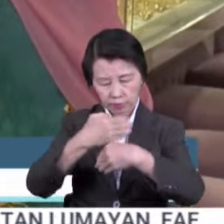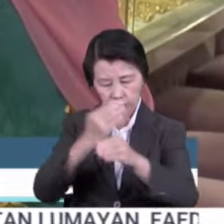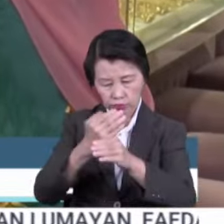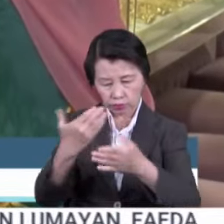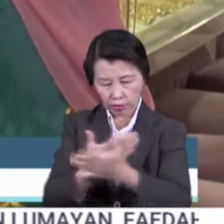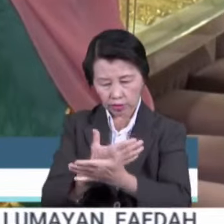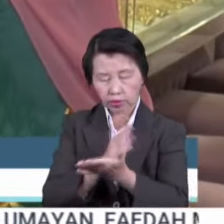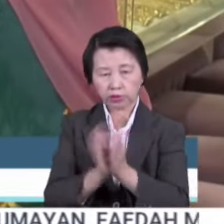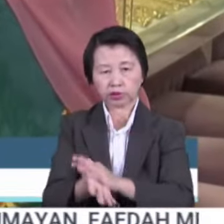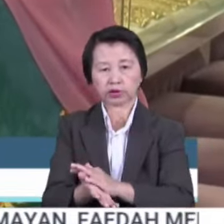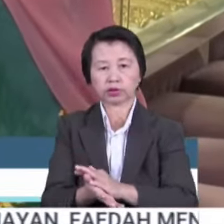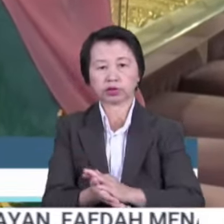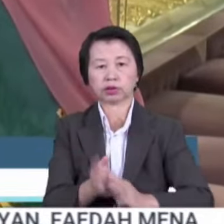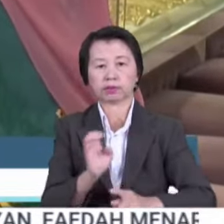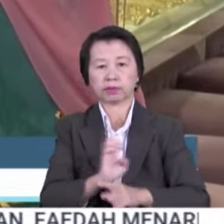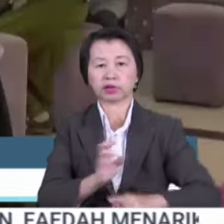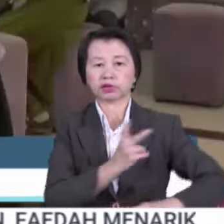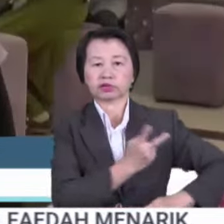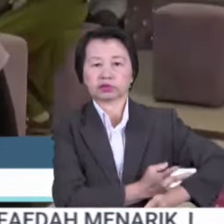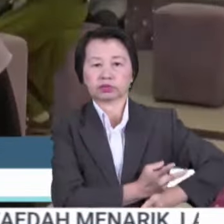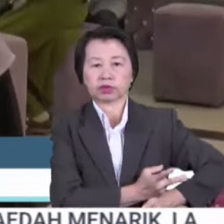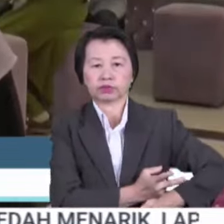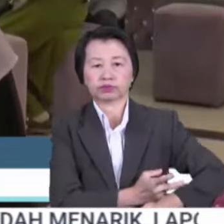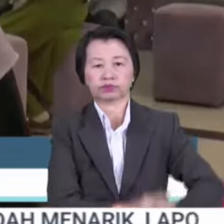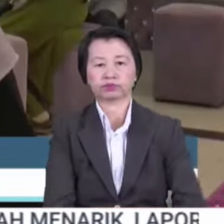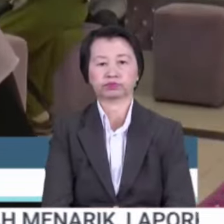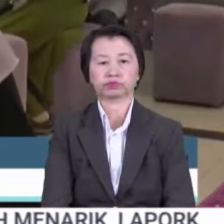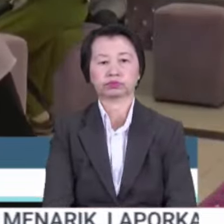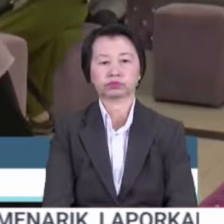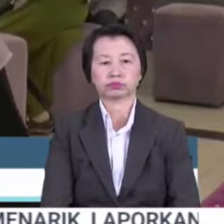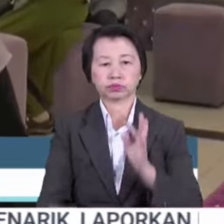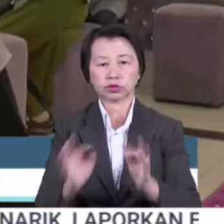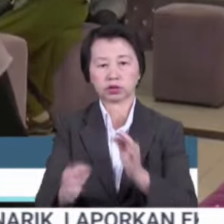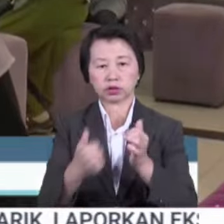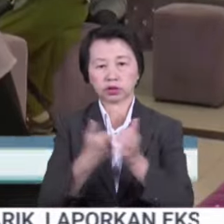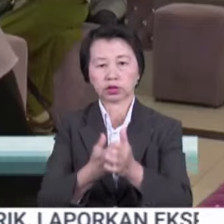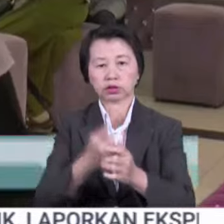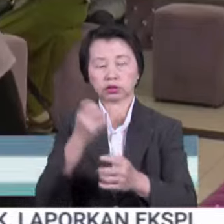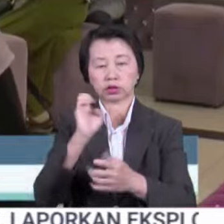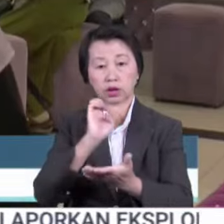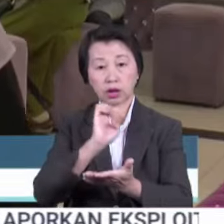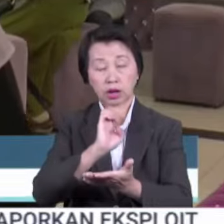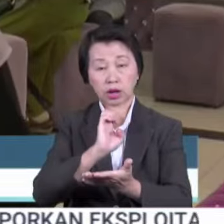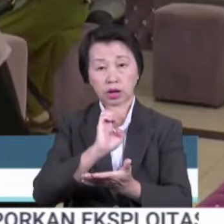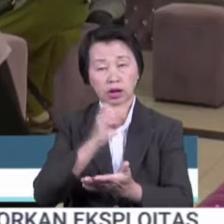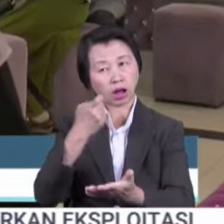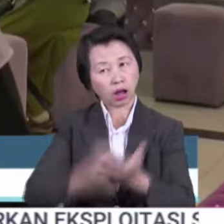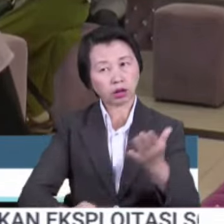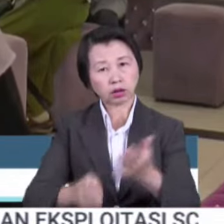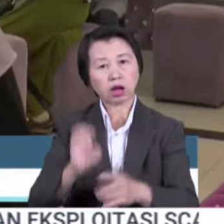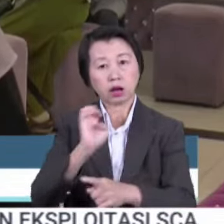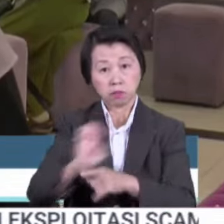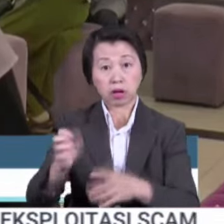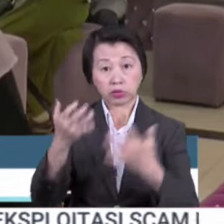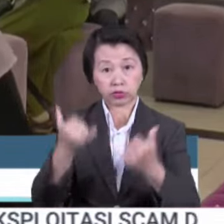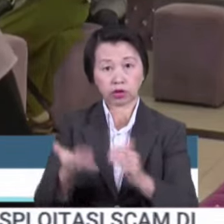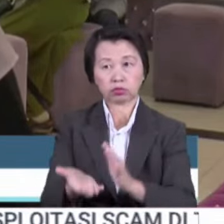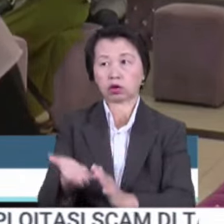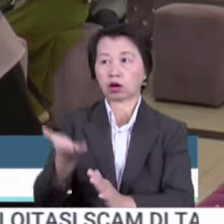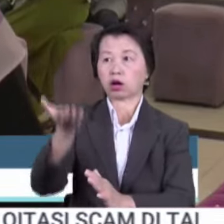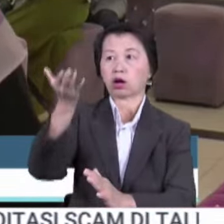menjadikannya simpanan buat masa sekarang ini kalau ikut emas memang Tengah tinggi jadi memang ramai